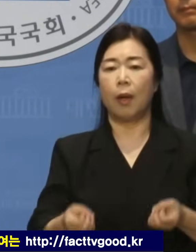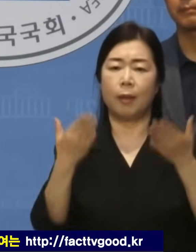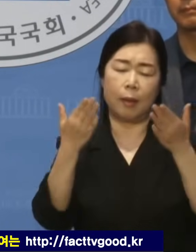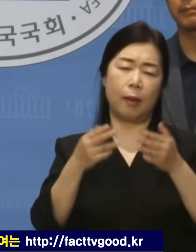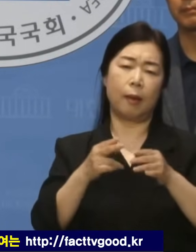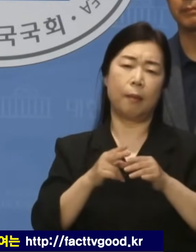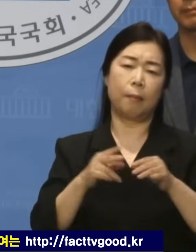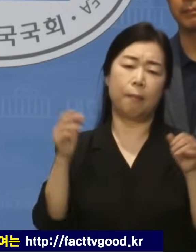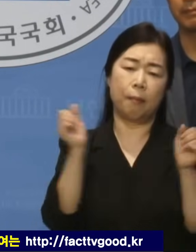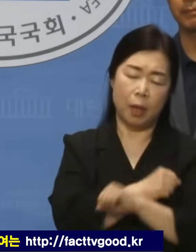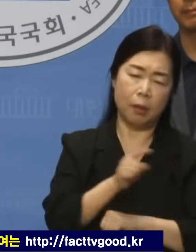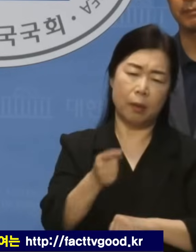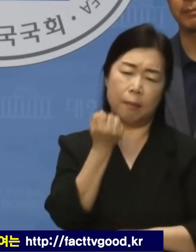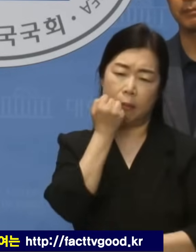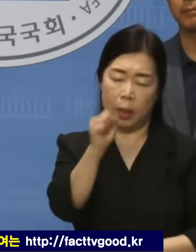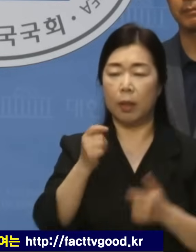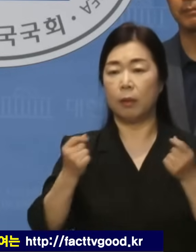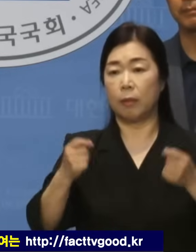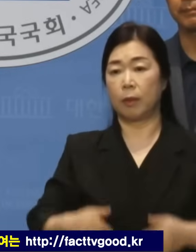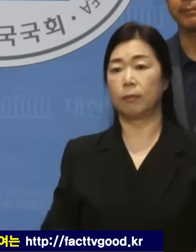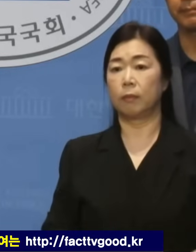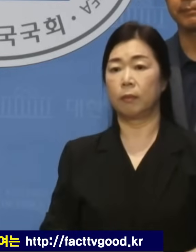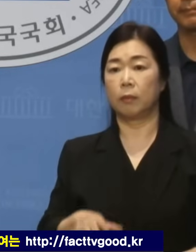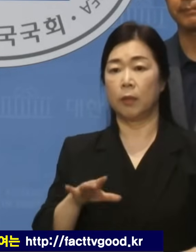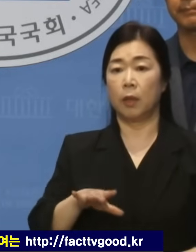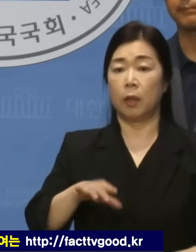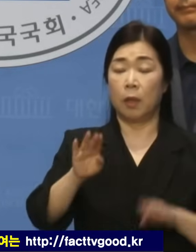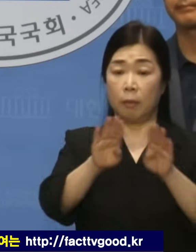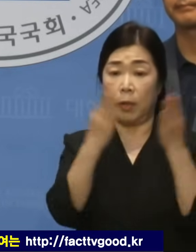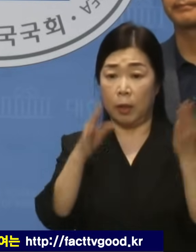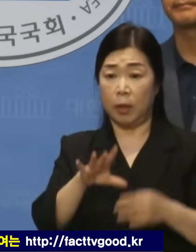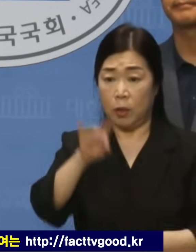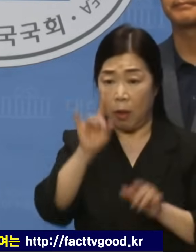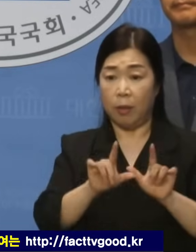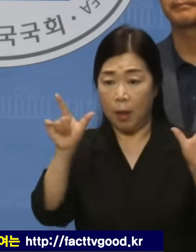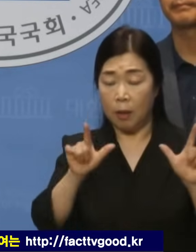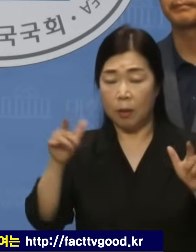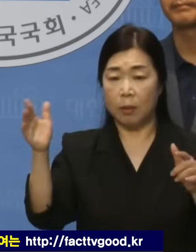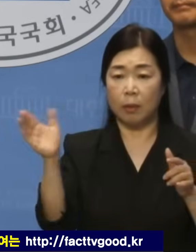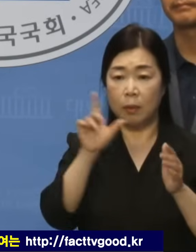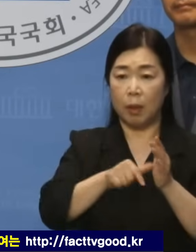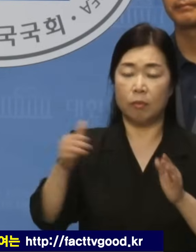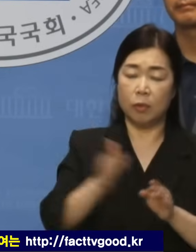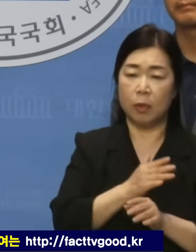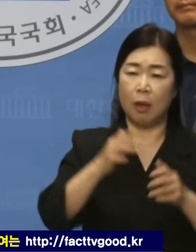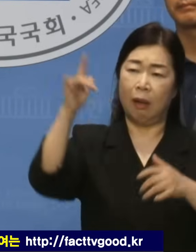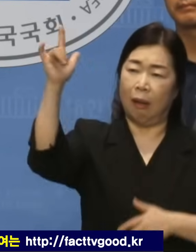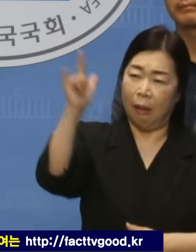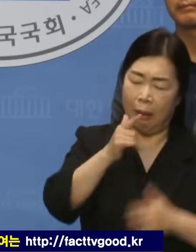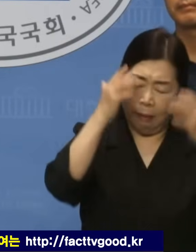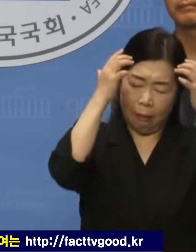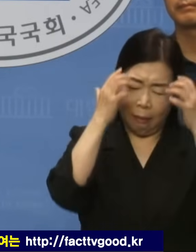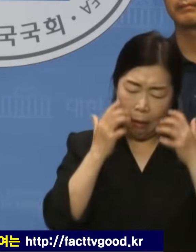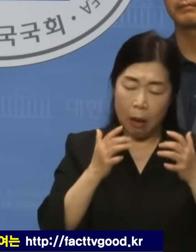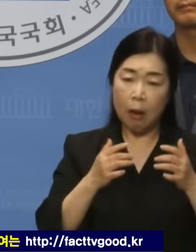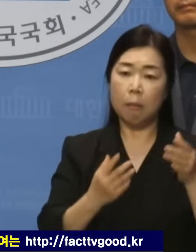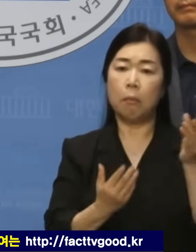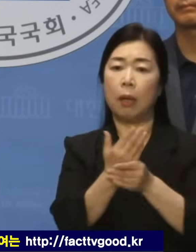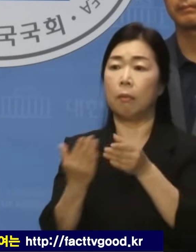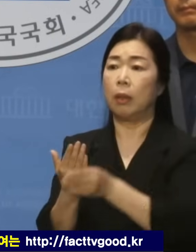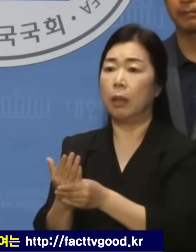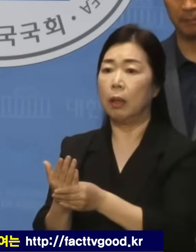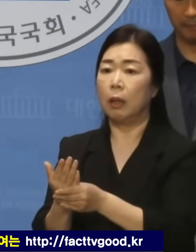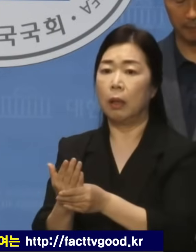명약관하였습니다. 개영 첫날부터 발생한 온열질화 대응은 어떻습니까? 많은